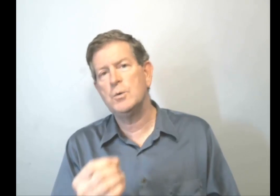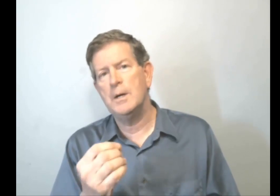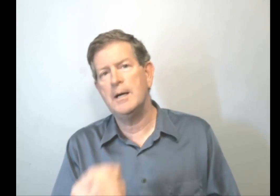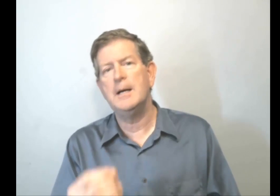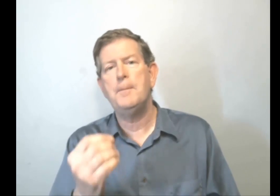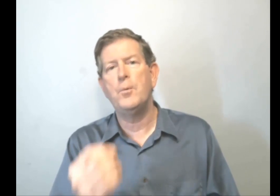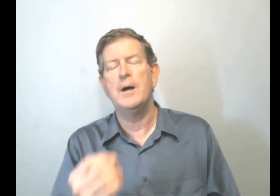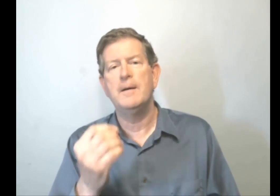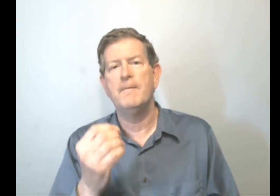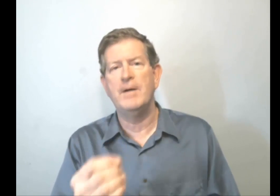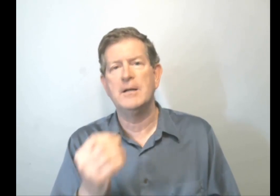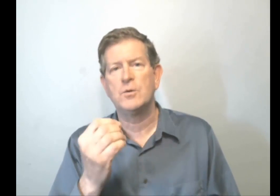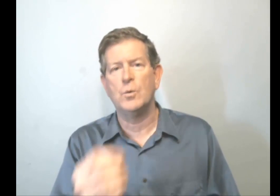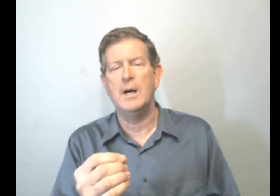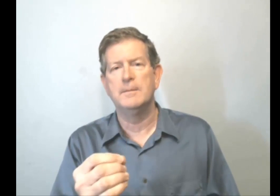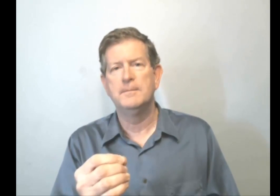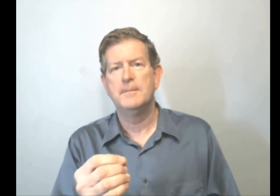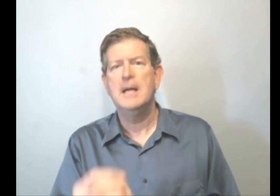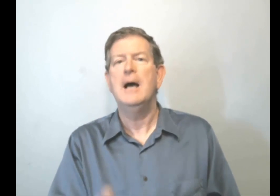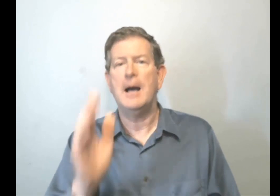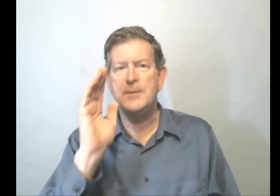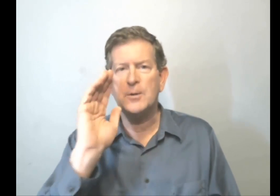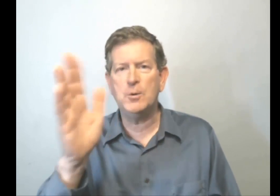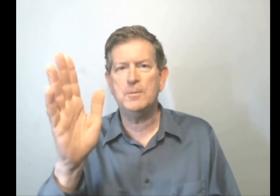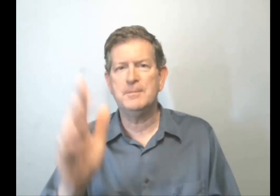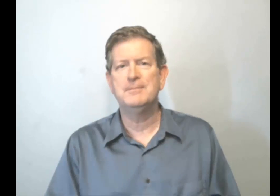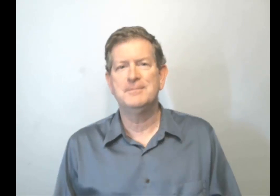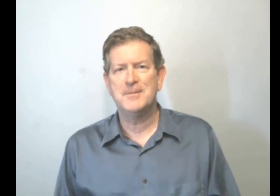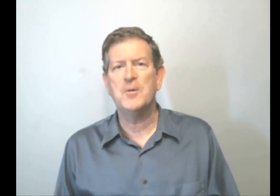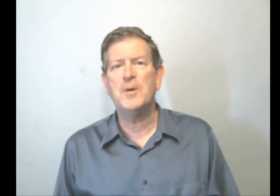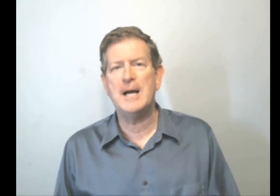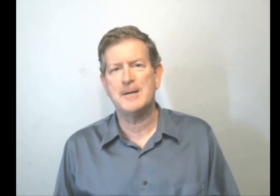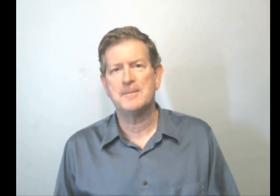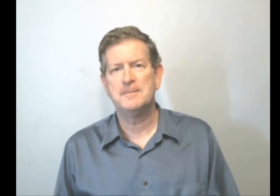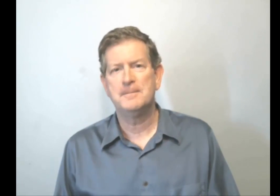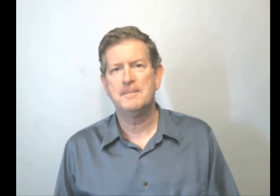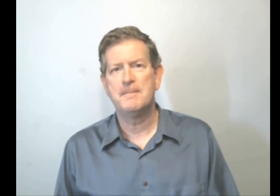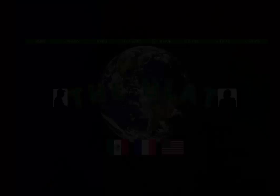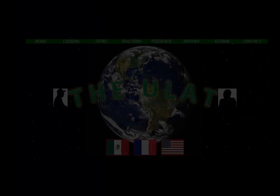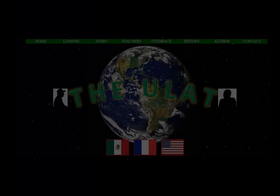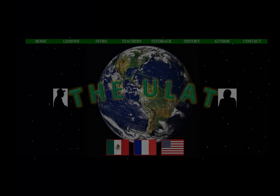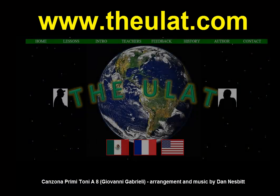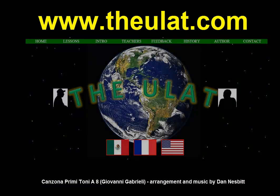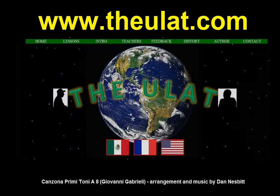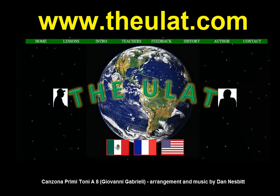cours de la leçon 1.23. À bientôt. Au revoir.